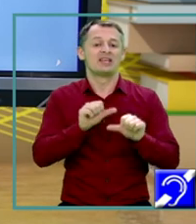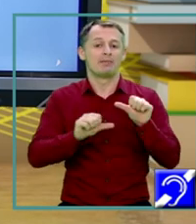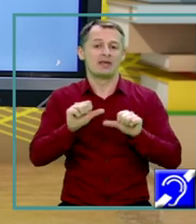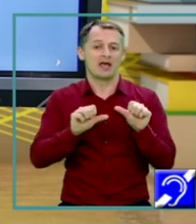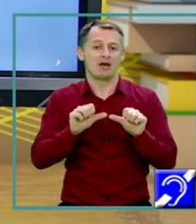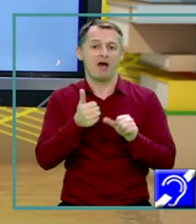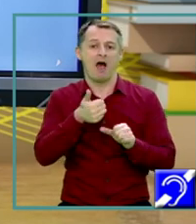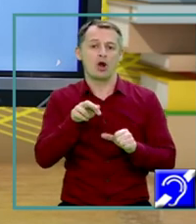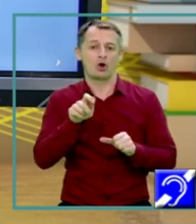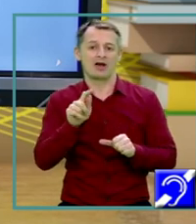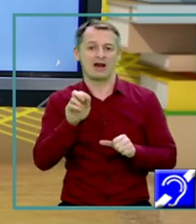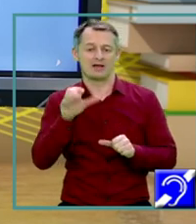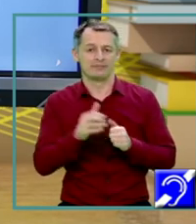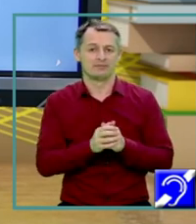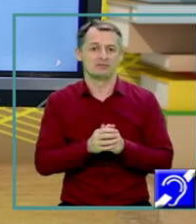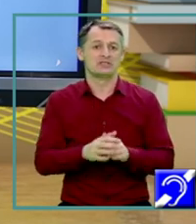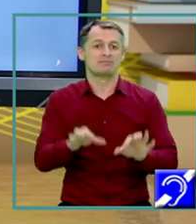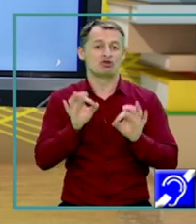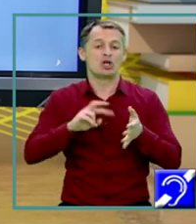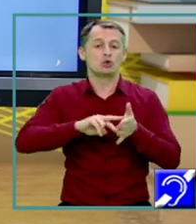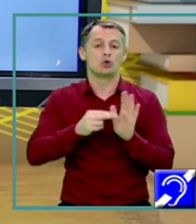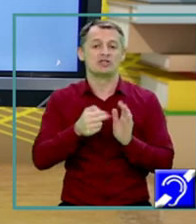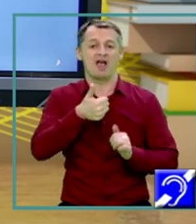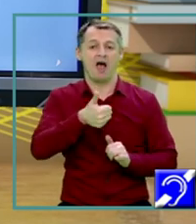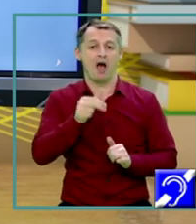mai exact, soluții apoase.